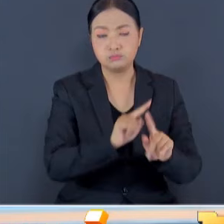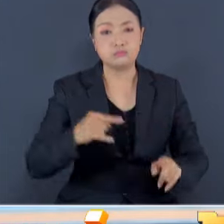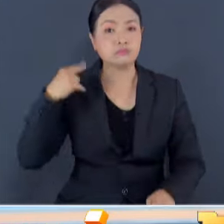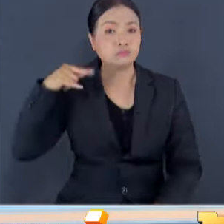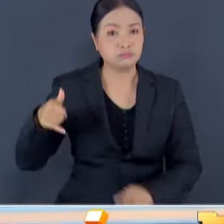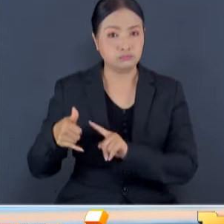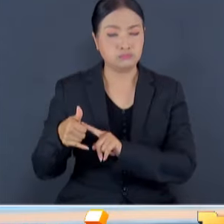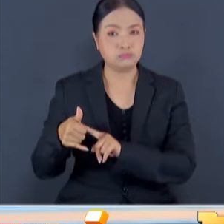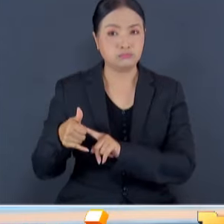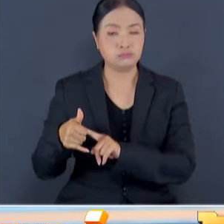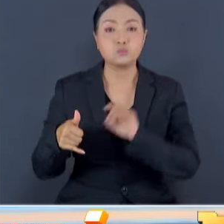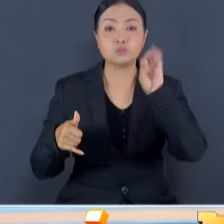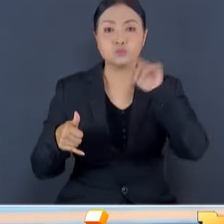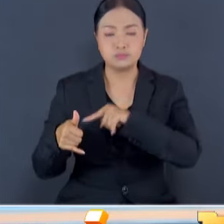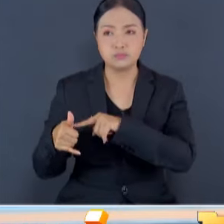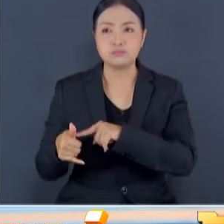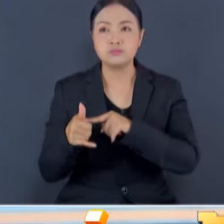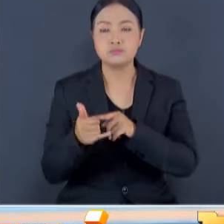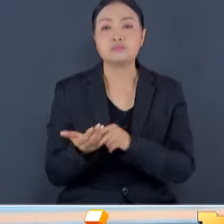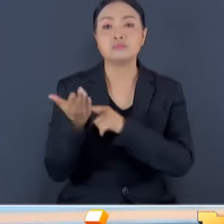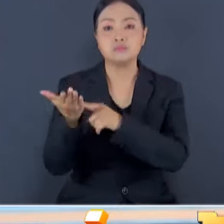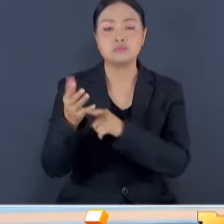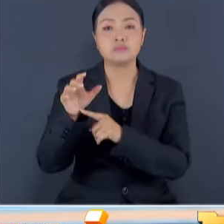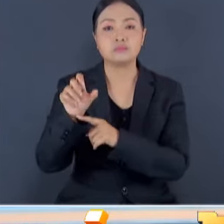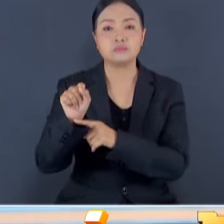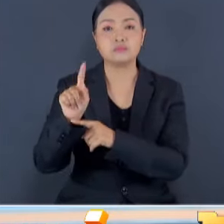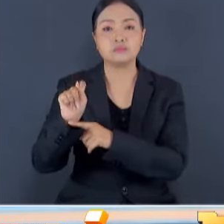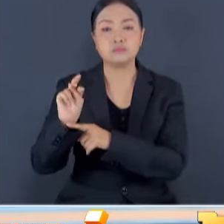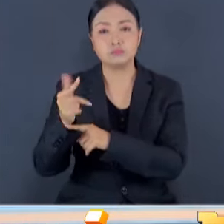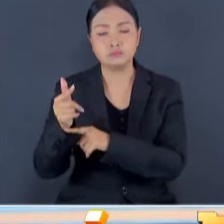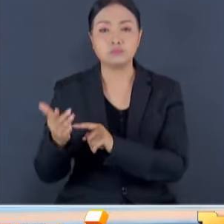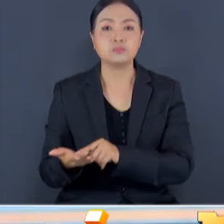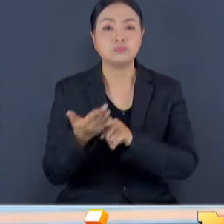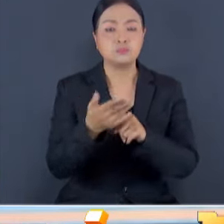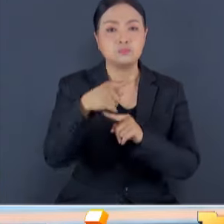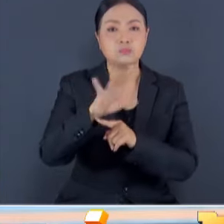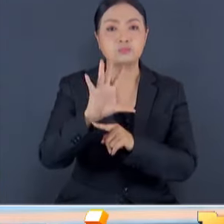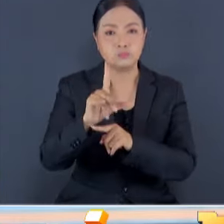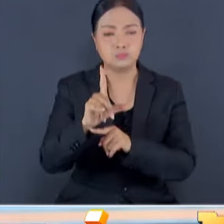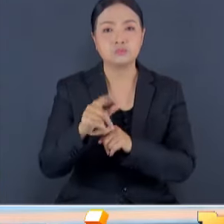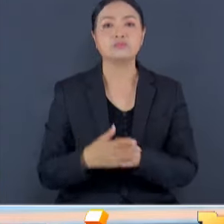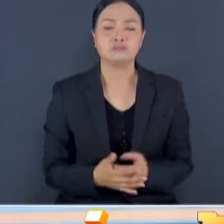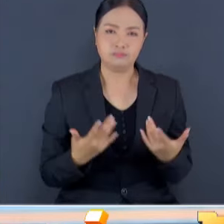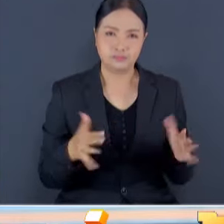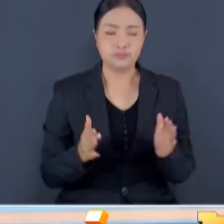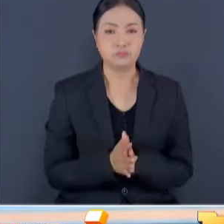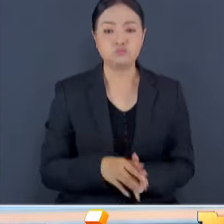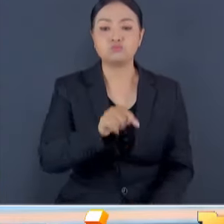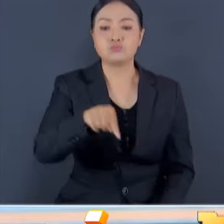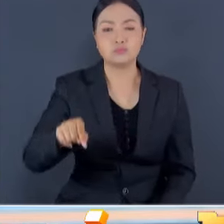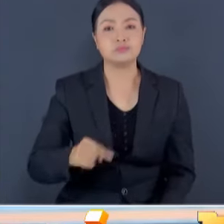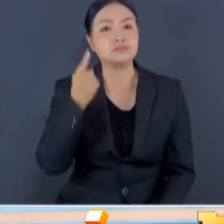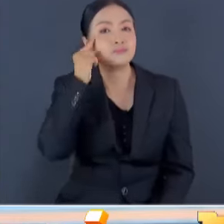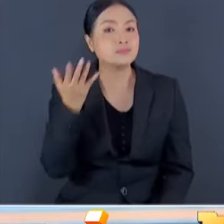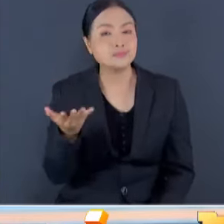ยื่นผู้ตรวจการเอ่อผู้ตรวจการตรวจเงินไปยื่นสตงเรียกอย่างงี้แล้วกันไปยื่นปปชแล้วเดี๋ยวดูะหน่วยงานอื่นๆจะว่าอย่าง